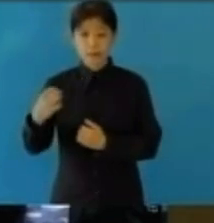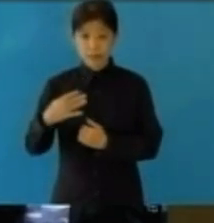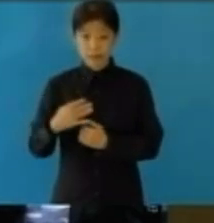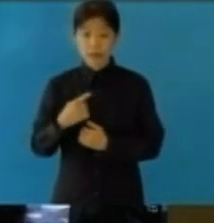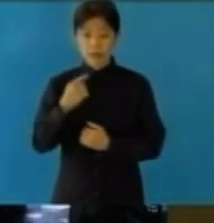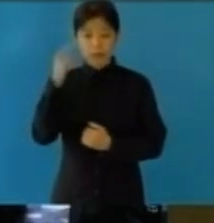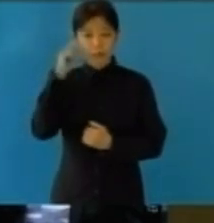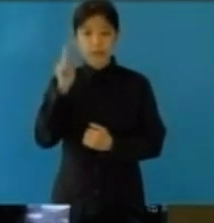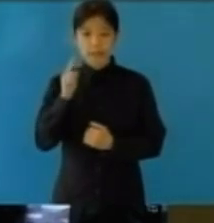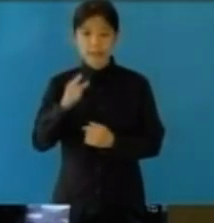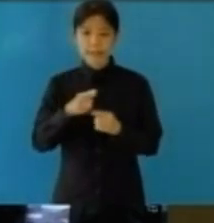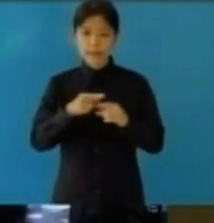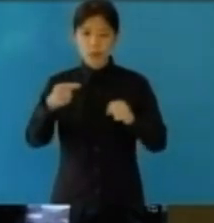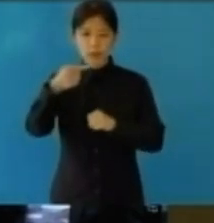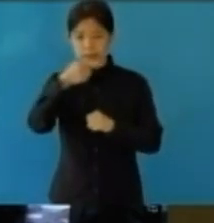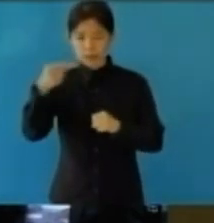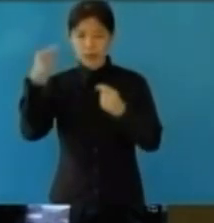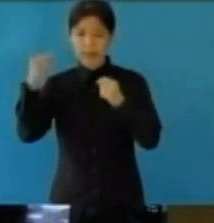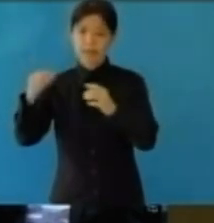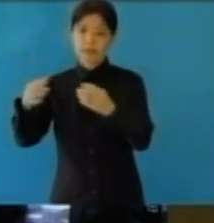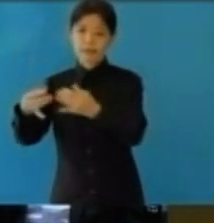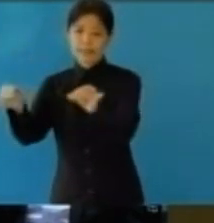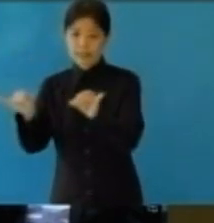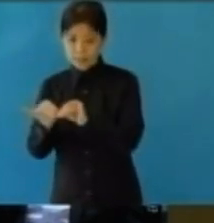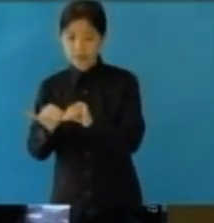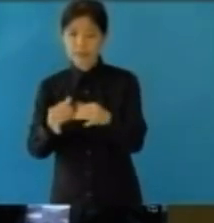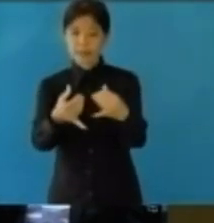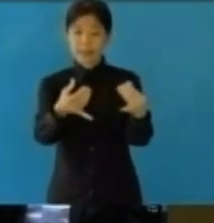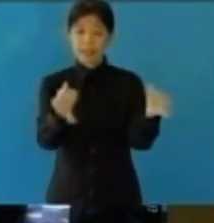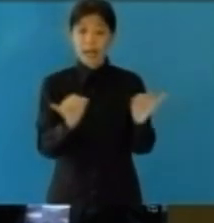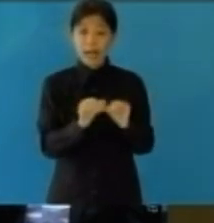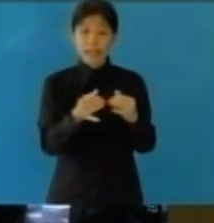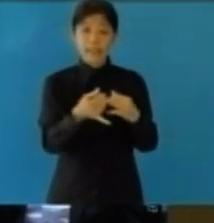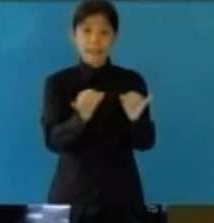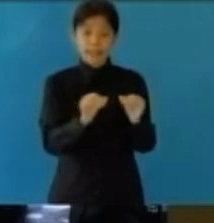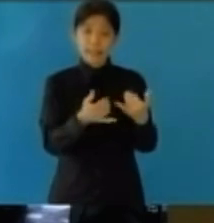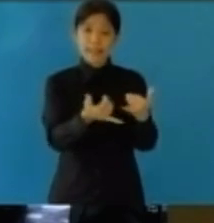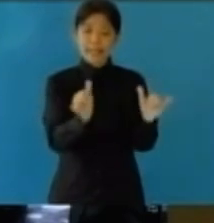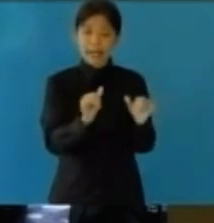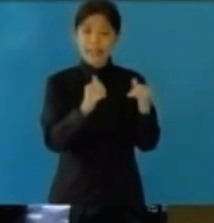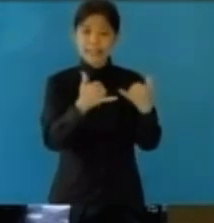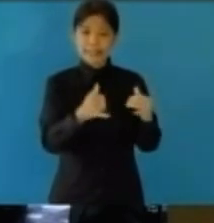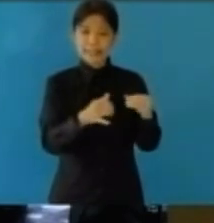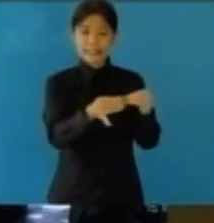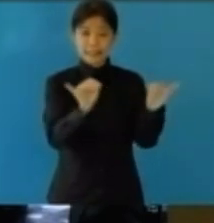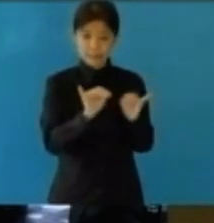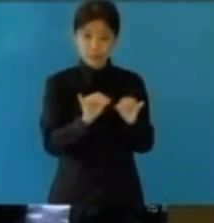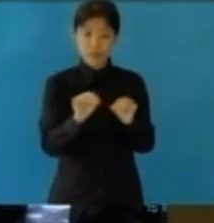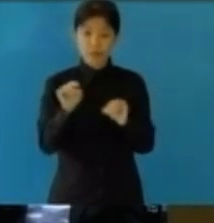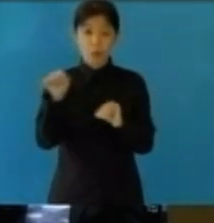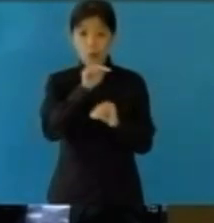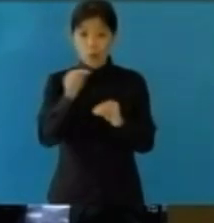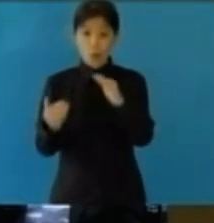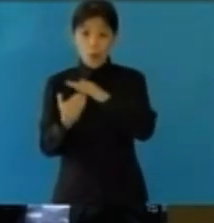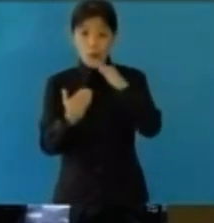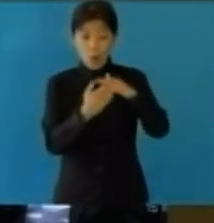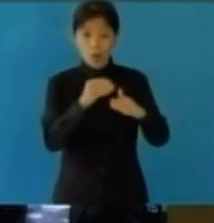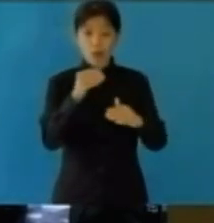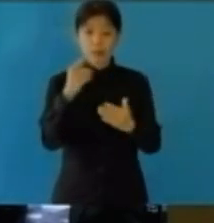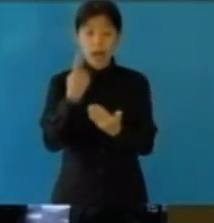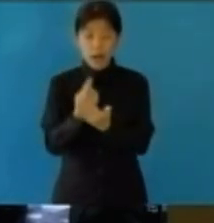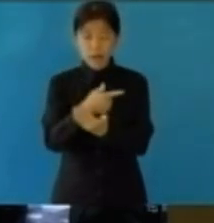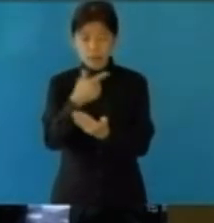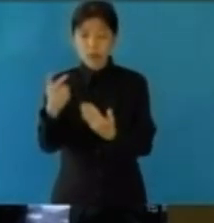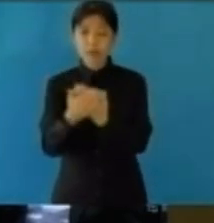日本一の大学チームと日本一の社会人チームが参加していると。ここが大事なんですよね、オイノンカップって。こういうハイレベルなチームが参加していたことが大事だ